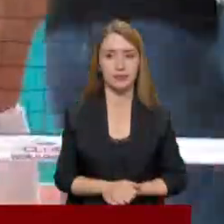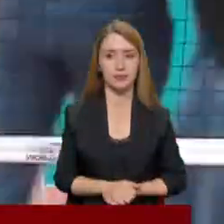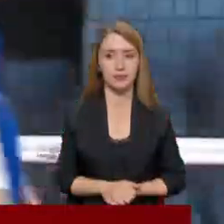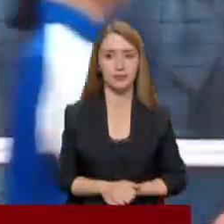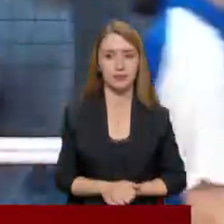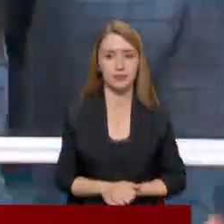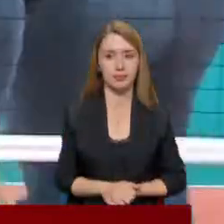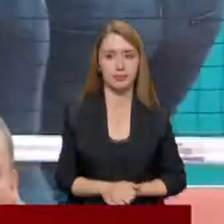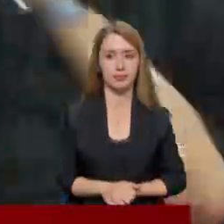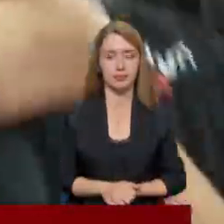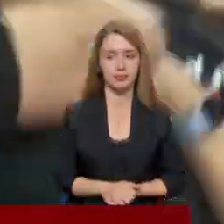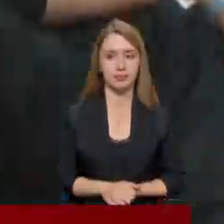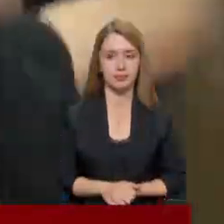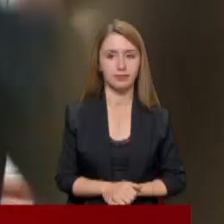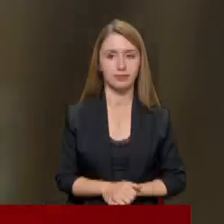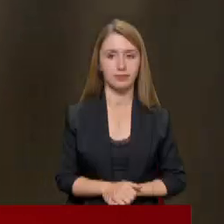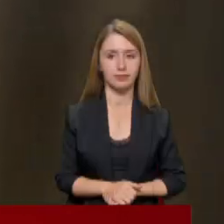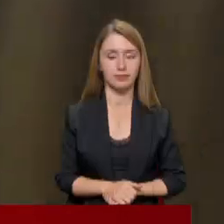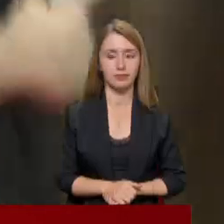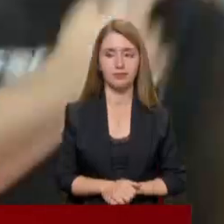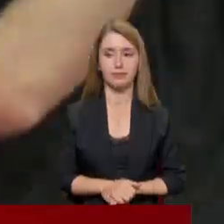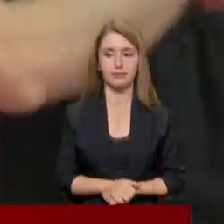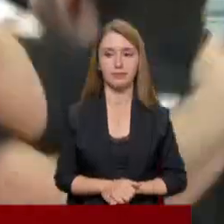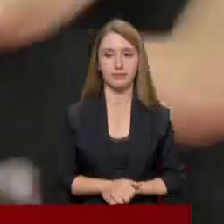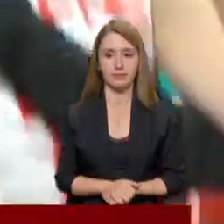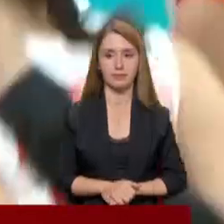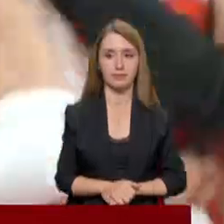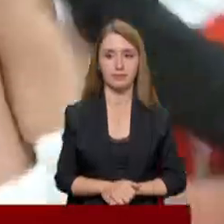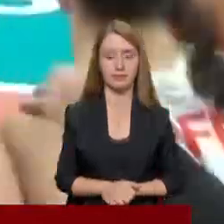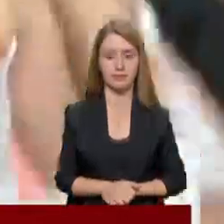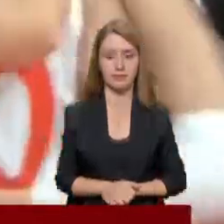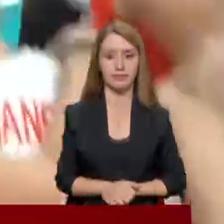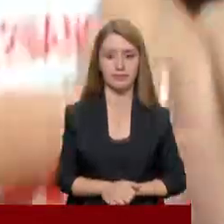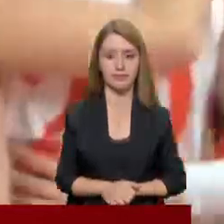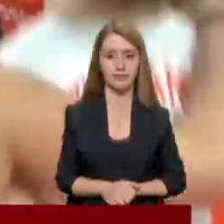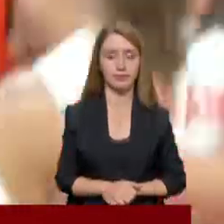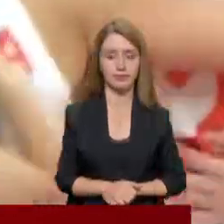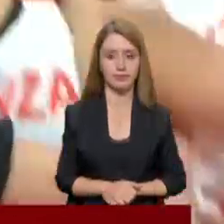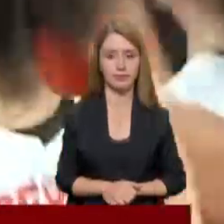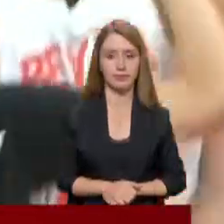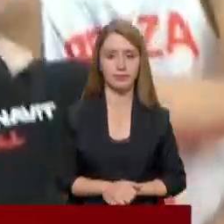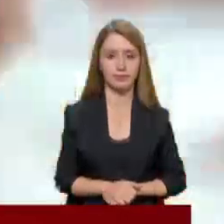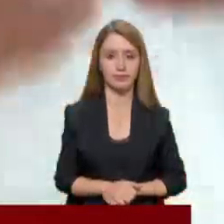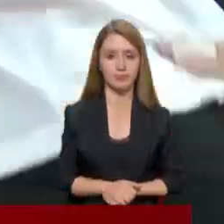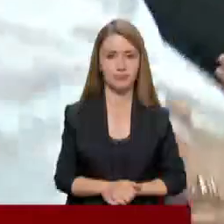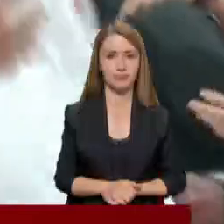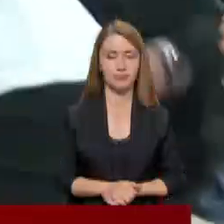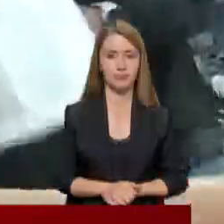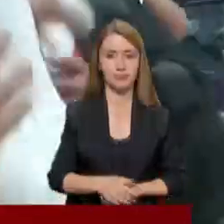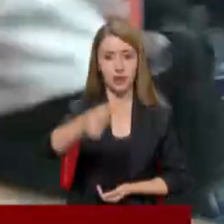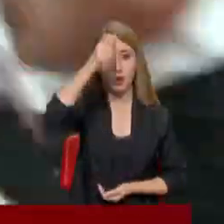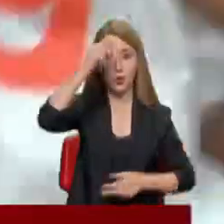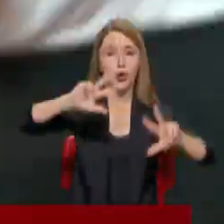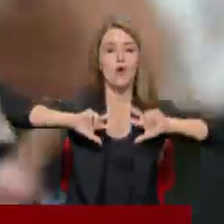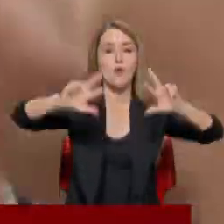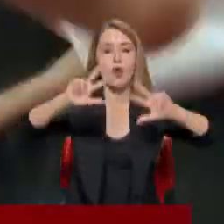sayıyı alıyor. İki Türk ekibinin mücadelesinde sevinen Eczacıbaşı Dalevit oluyor. Türk voleybolu